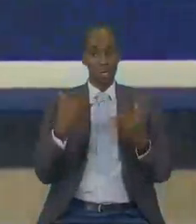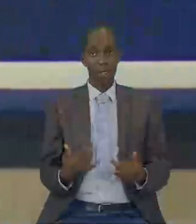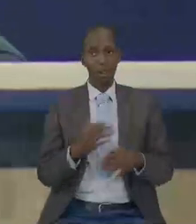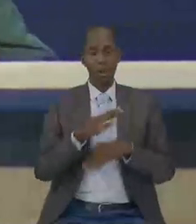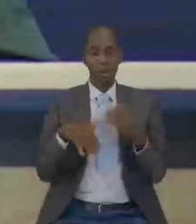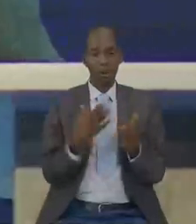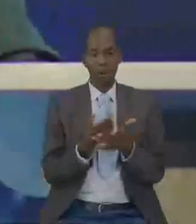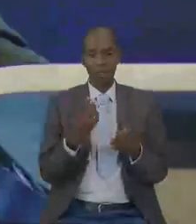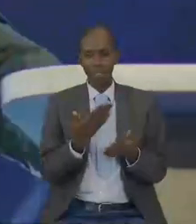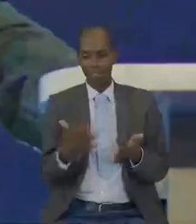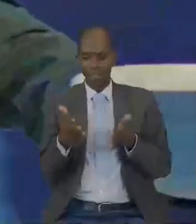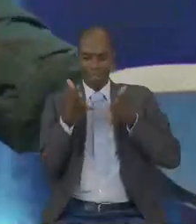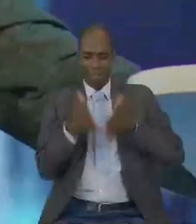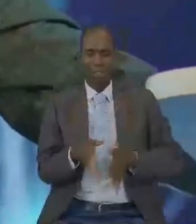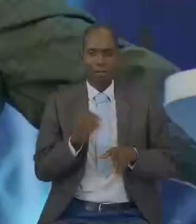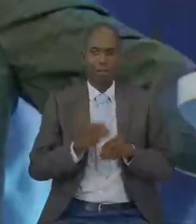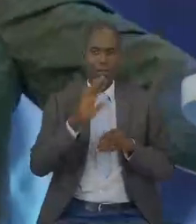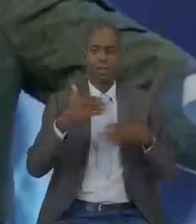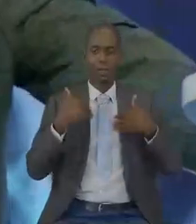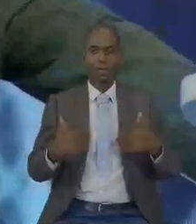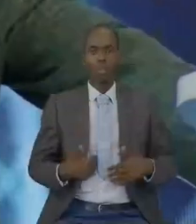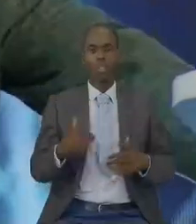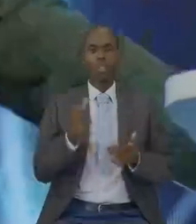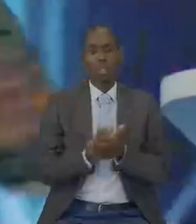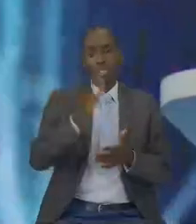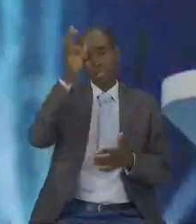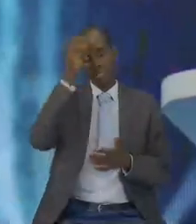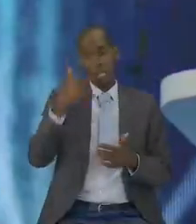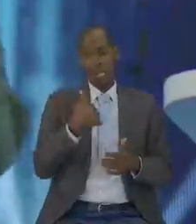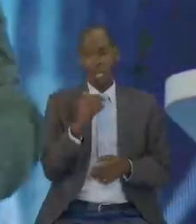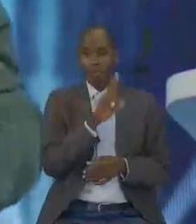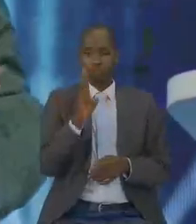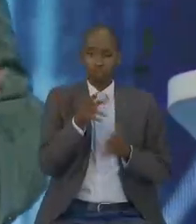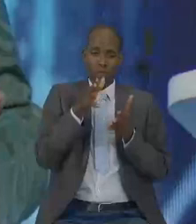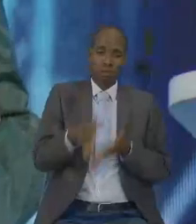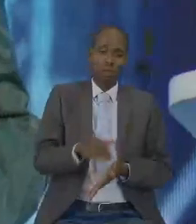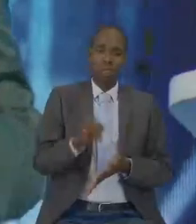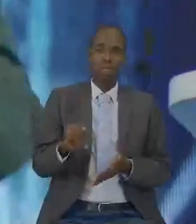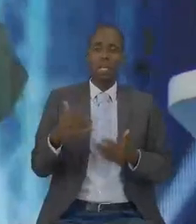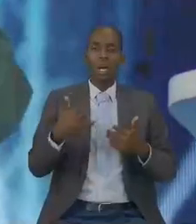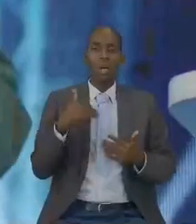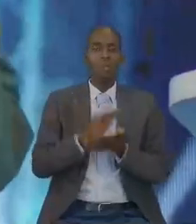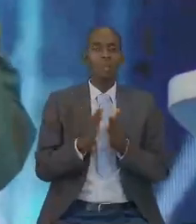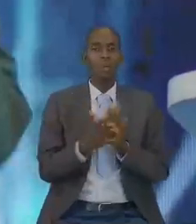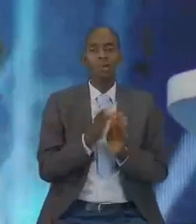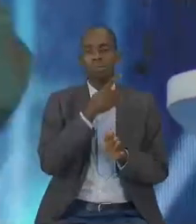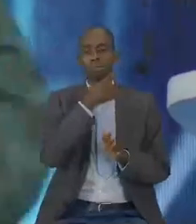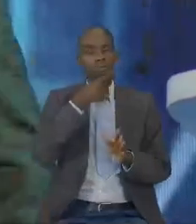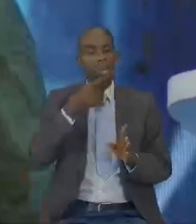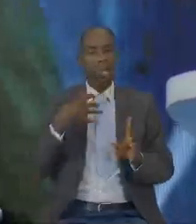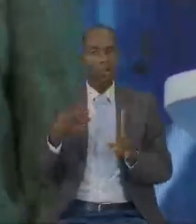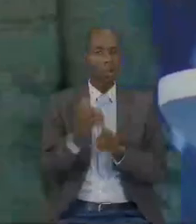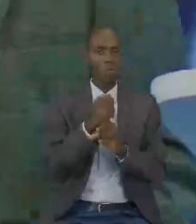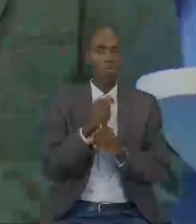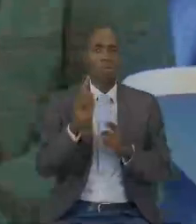maintenant, tous ces restes que Satan a utilisés sont restés, se sont attachés à ton